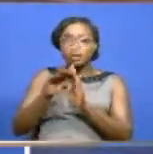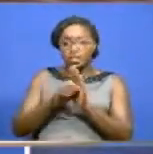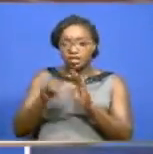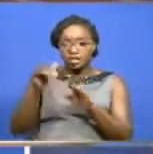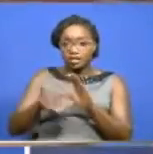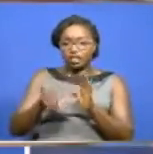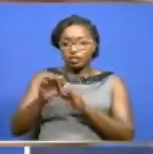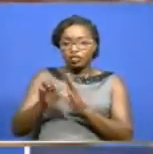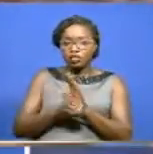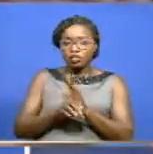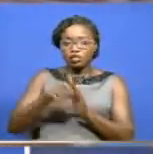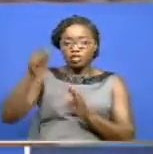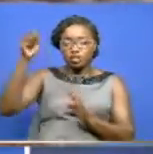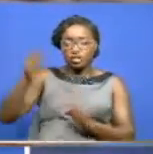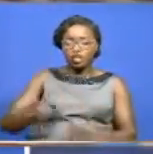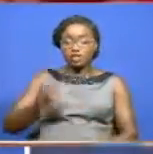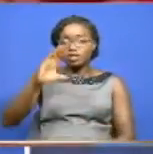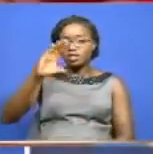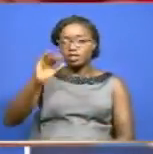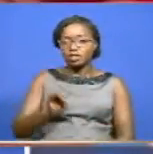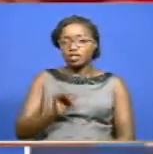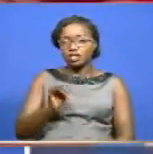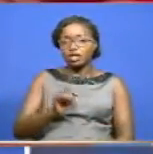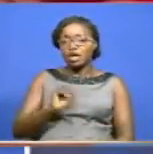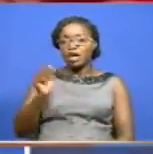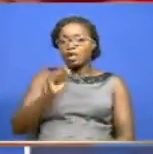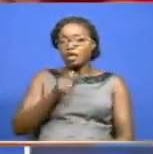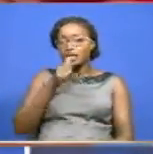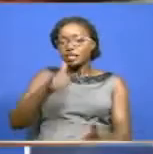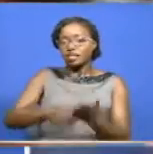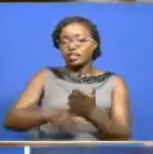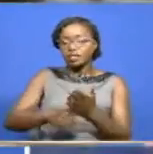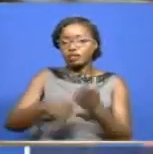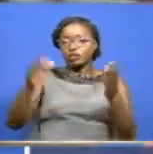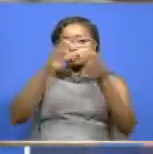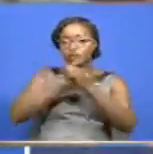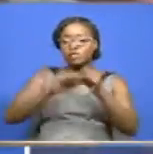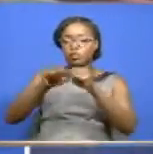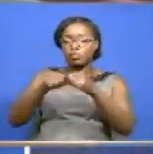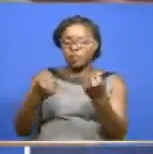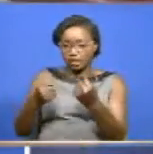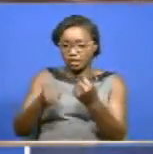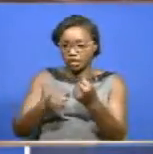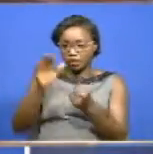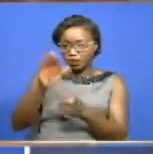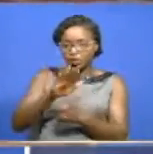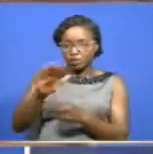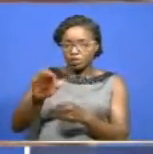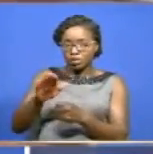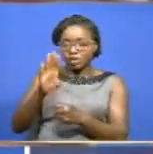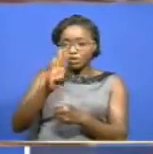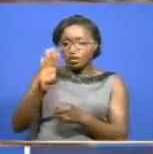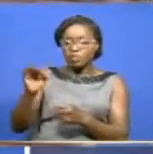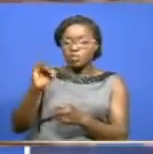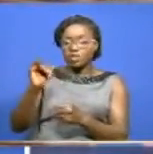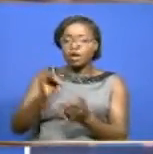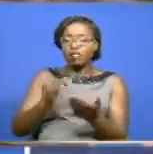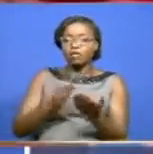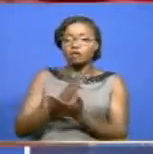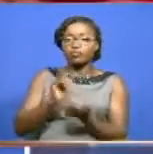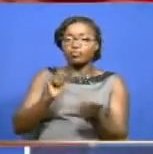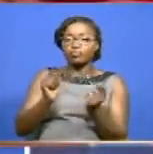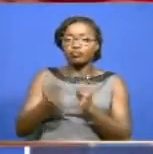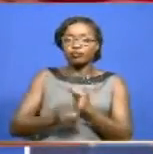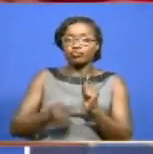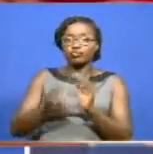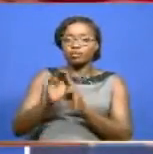jaji mkuu kumwandikia rais kutaka avunje bunge. Mchakato wa BBI kupitia mswada wa marekebisho ya katiba wa